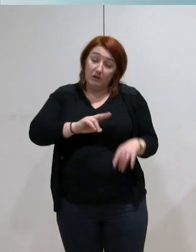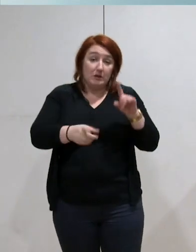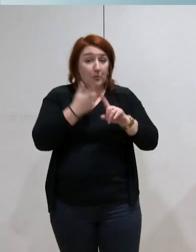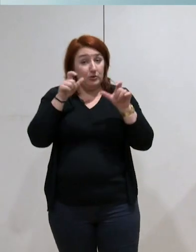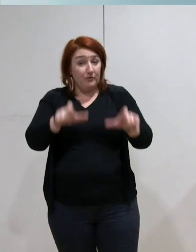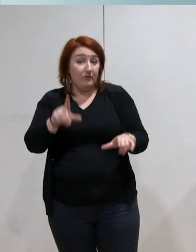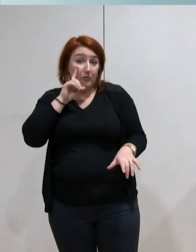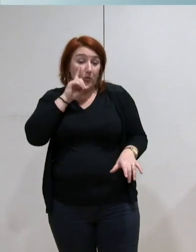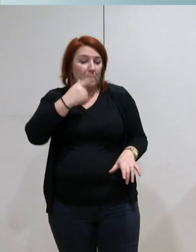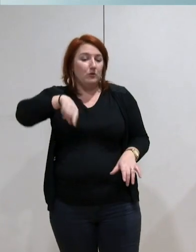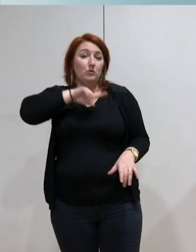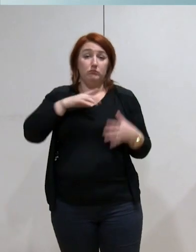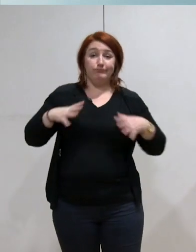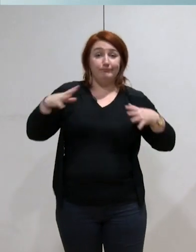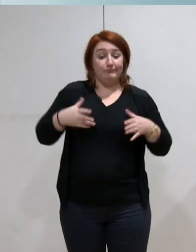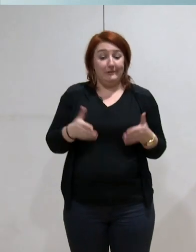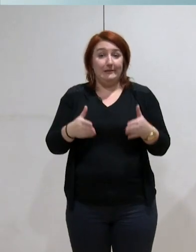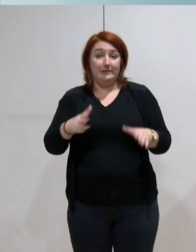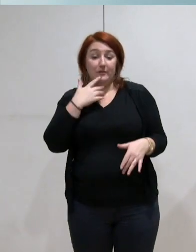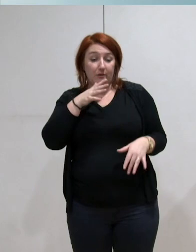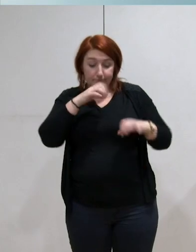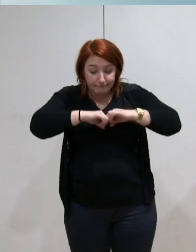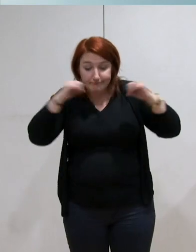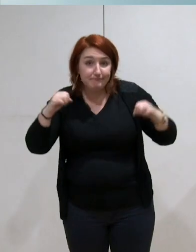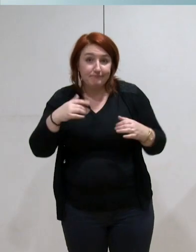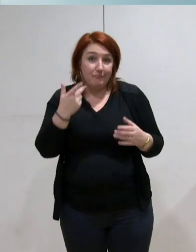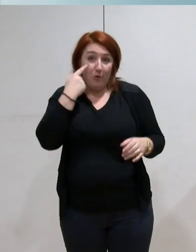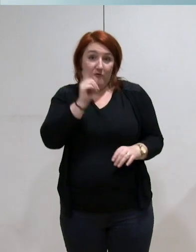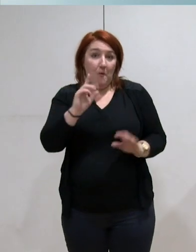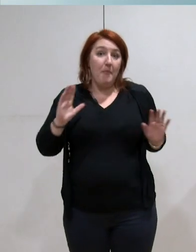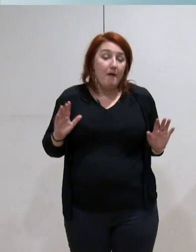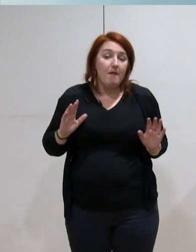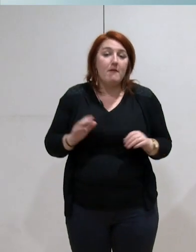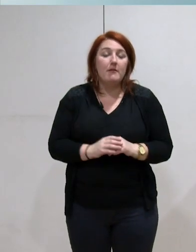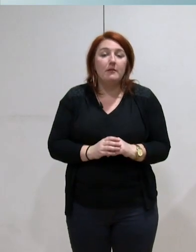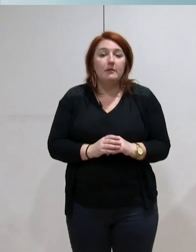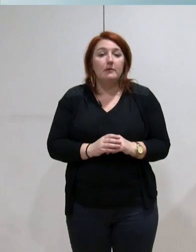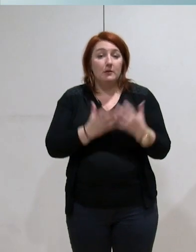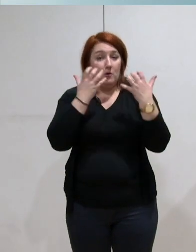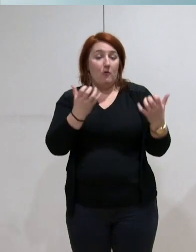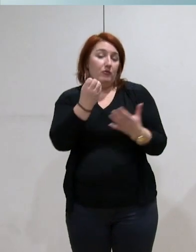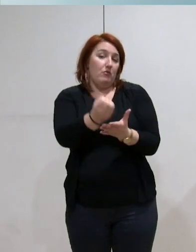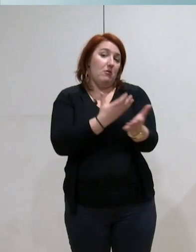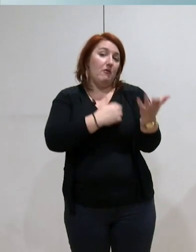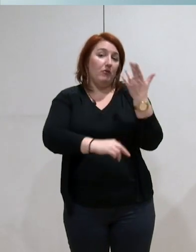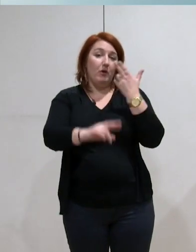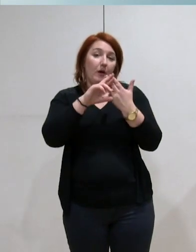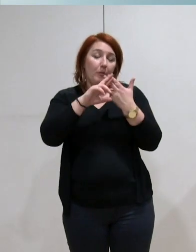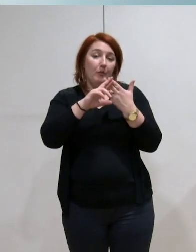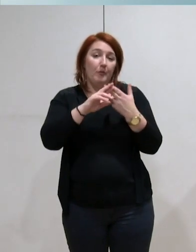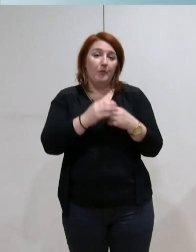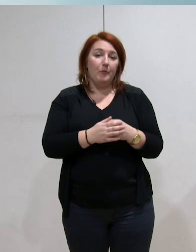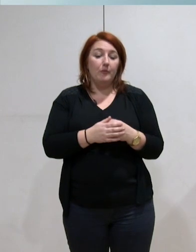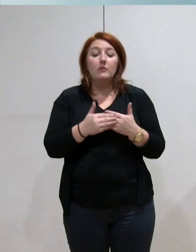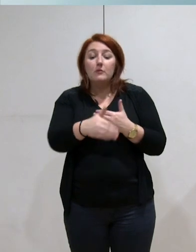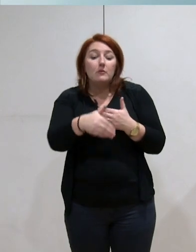pas en responsabilité exécutive et sur lequel nous ne nous souhaiterions avoir un retour euh